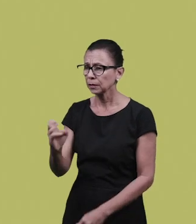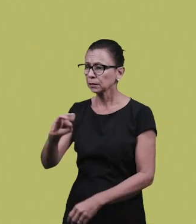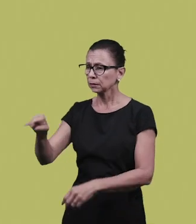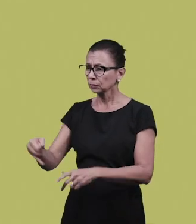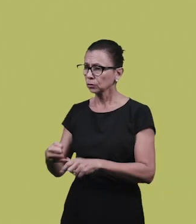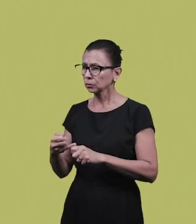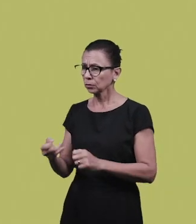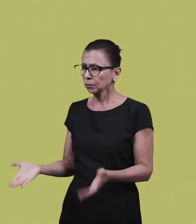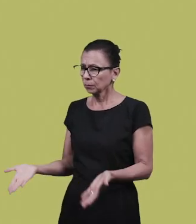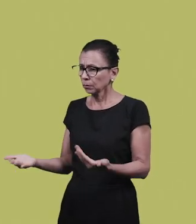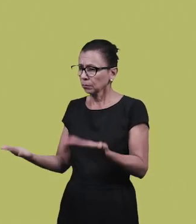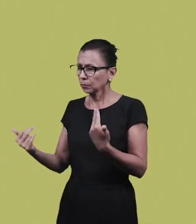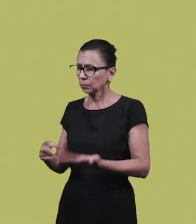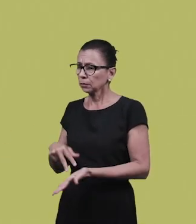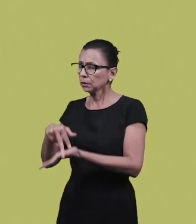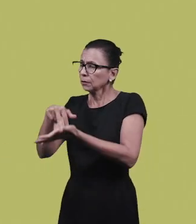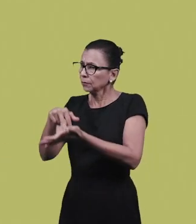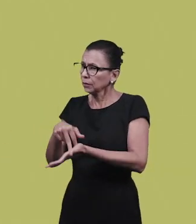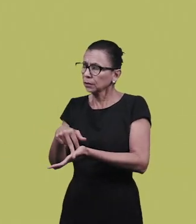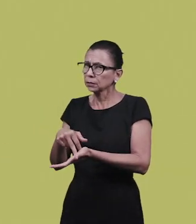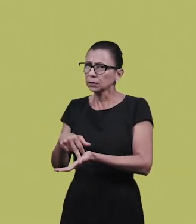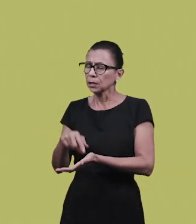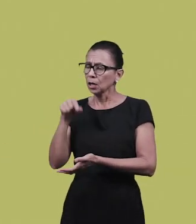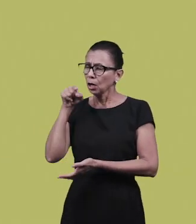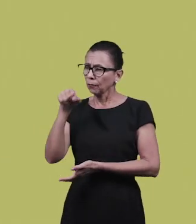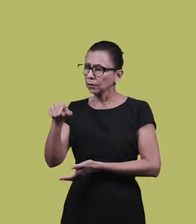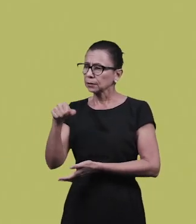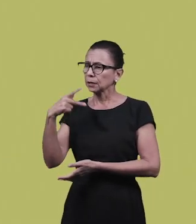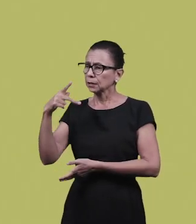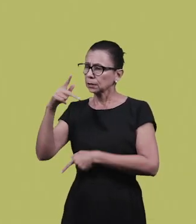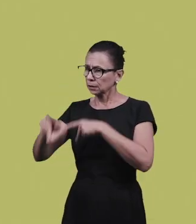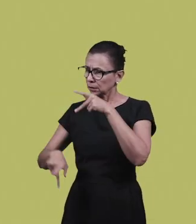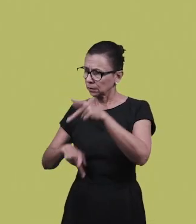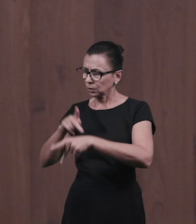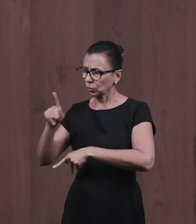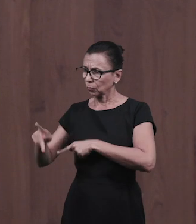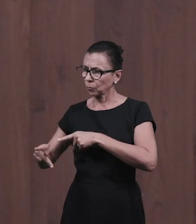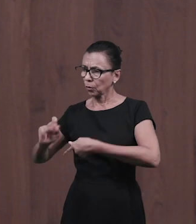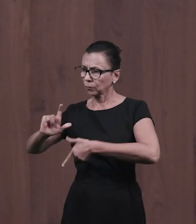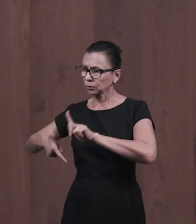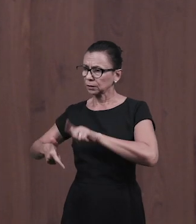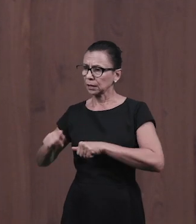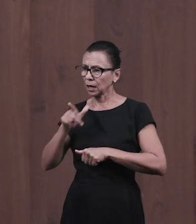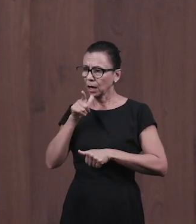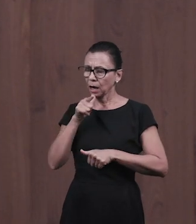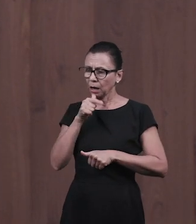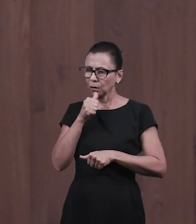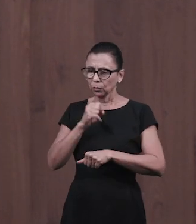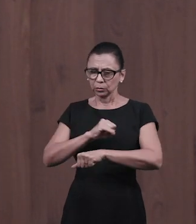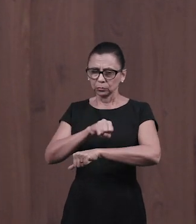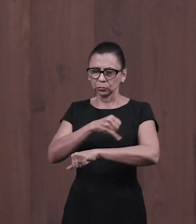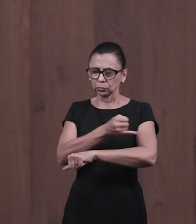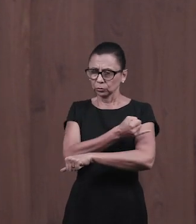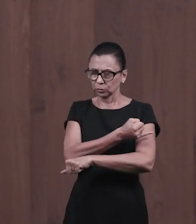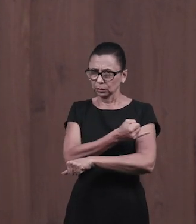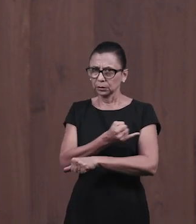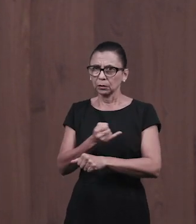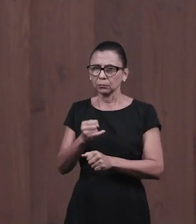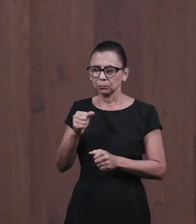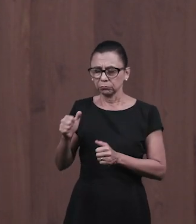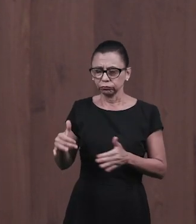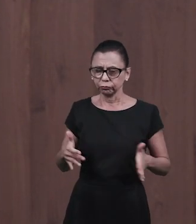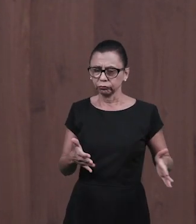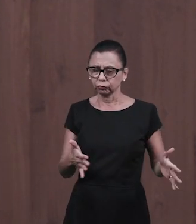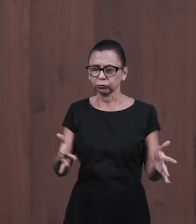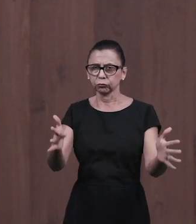lève-toi et passe ce Jourdain, toi et tout le peuple d'Israël. Josué, il avait besoin de